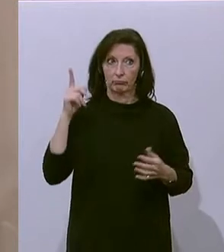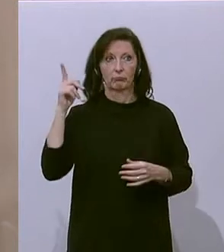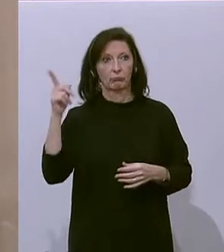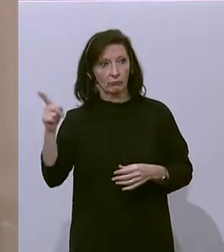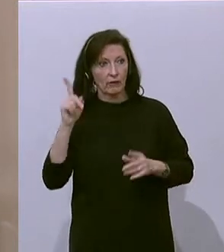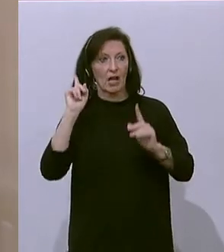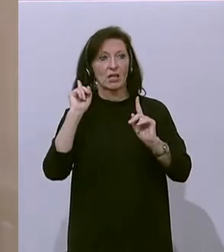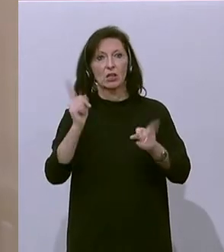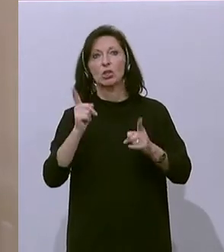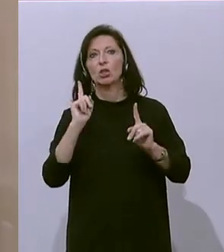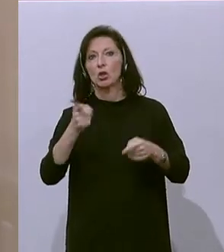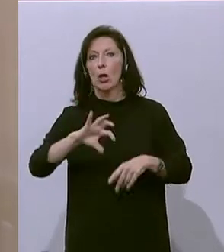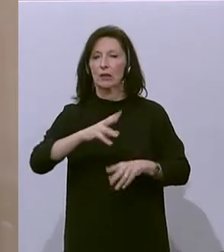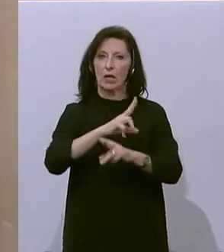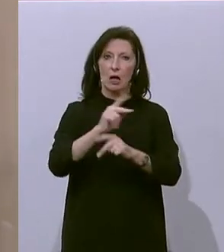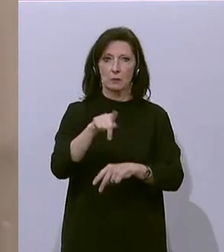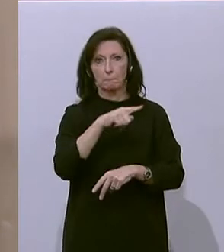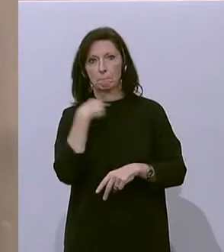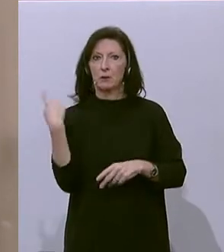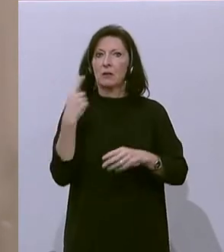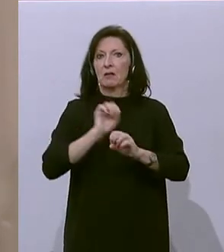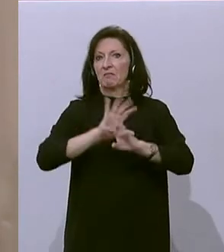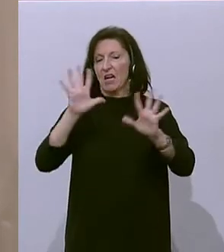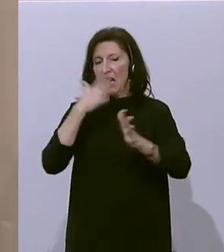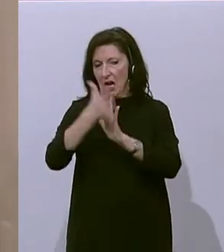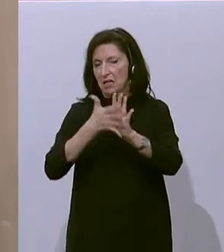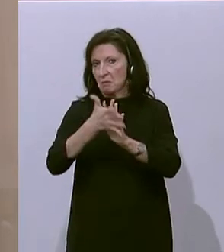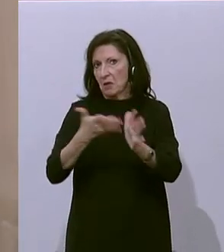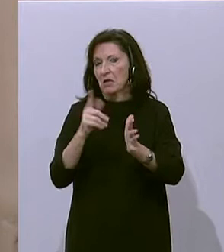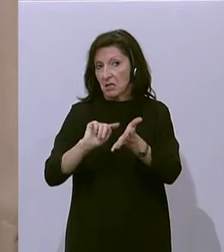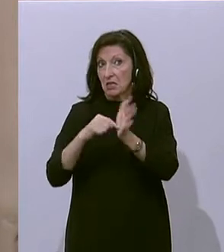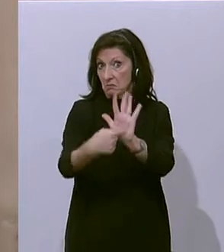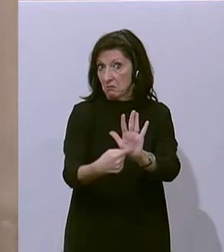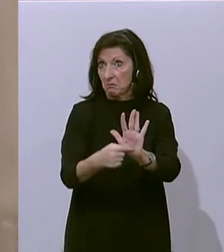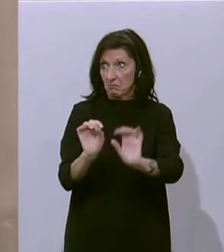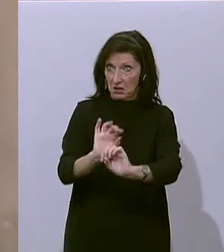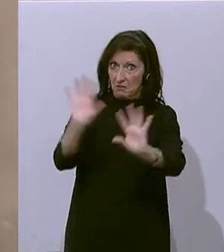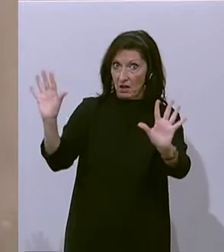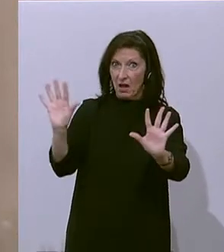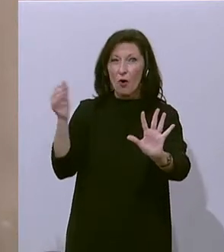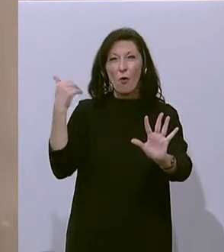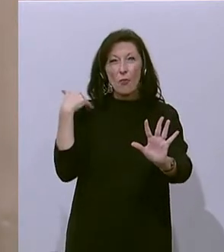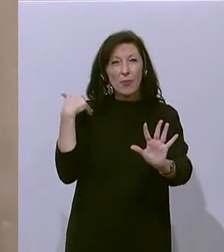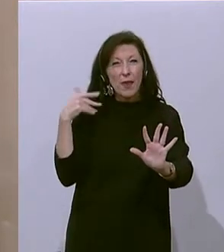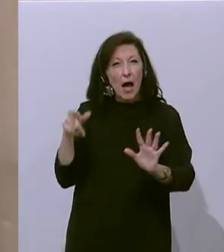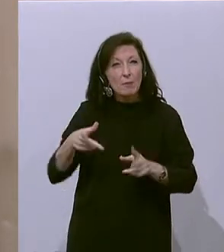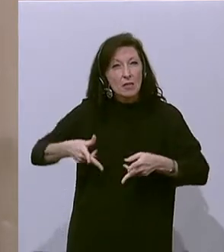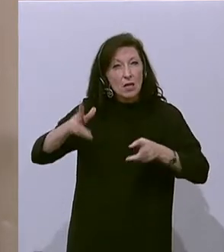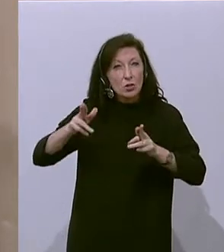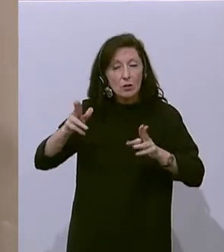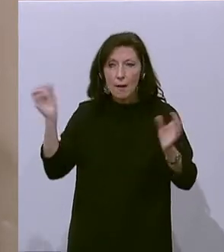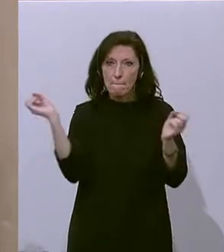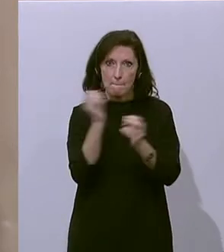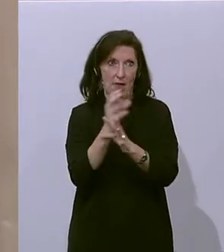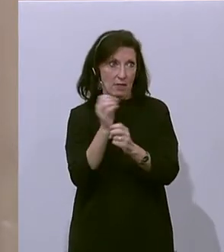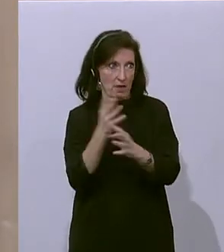abgeschnitten werden sollte, mit einer eindeutigen Handbewegung das signalisiert. Und diese Szene damals wird von Medien beschrieben,